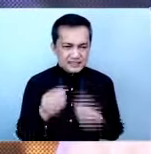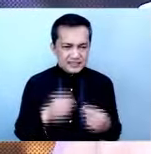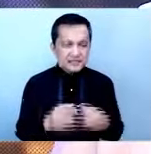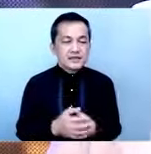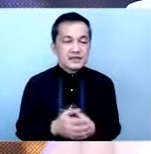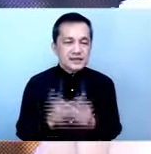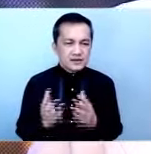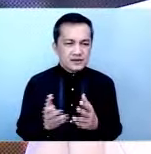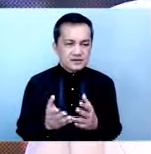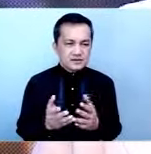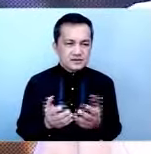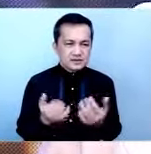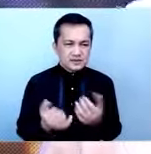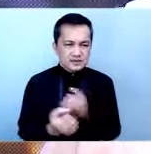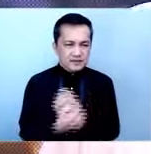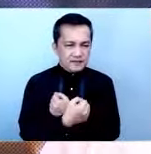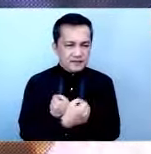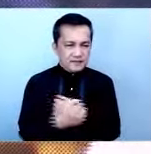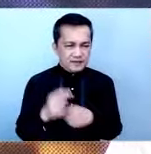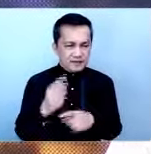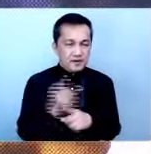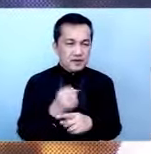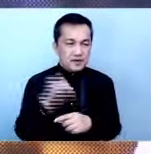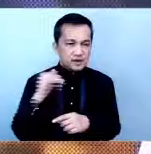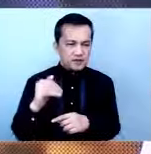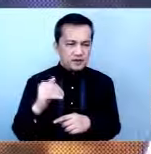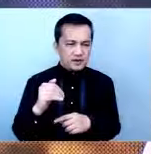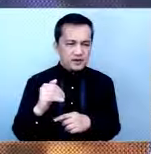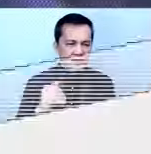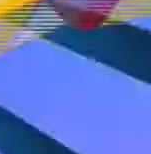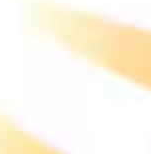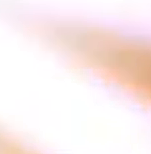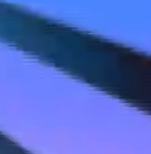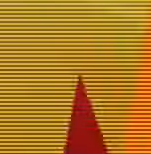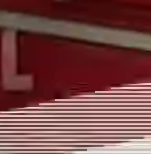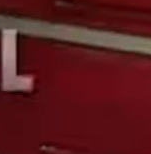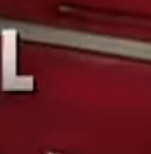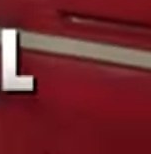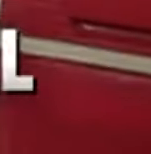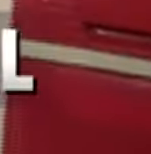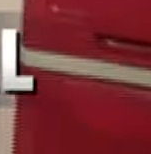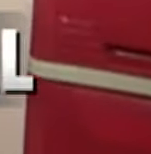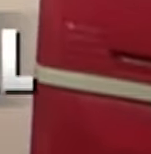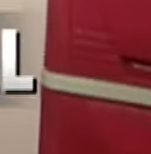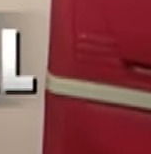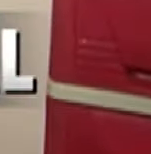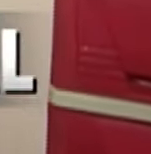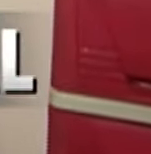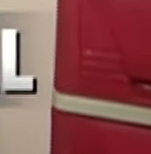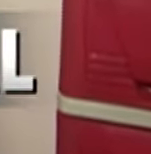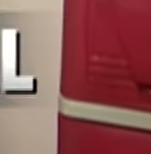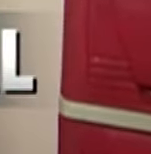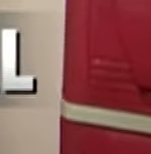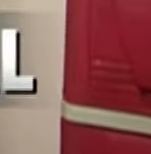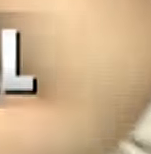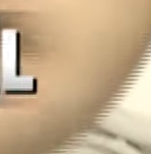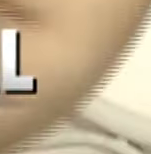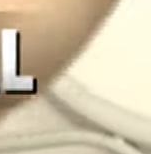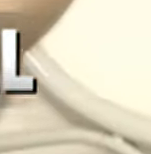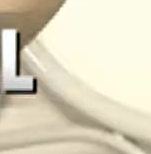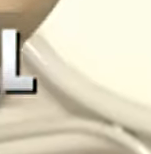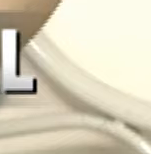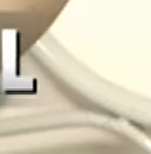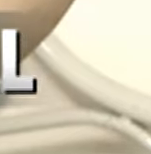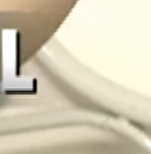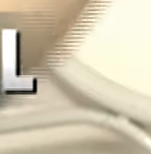syempre ngayong love month, iwasan ang pang-love bomb. Ayun! Dahil talagang basta sobra-sobra nakakasama. Totoo